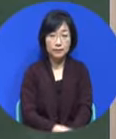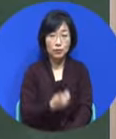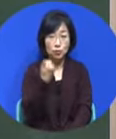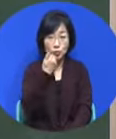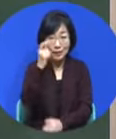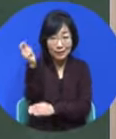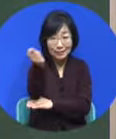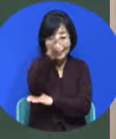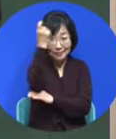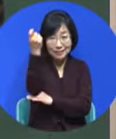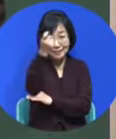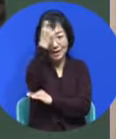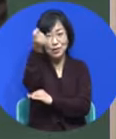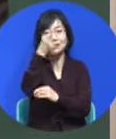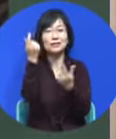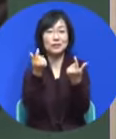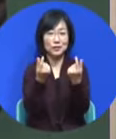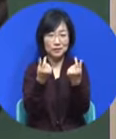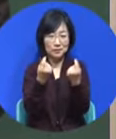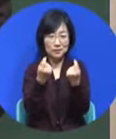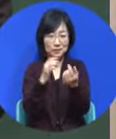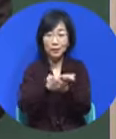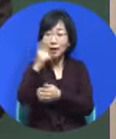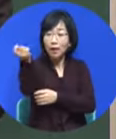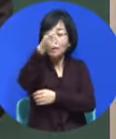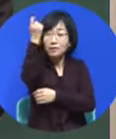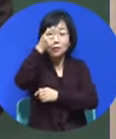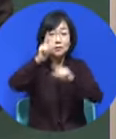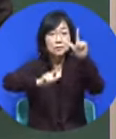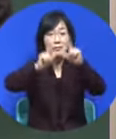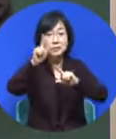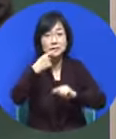않는다 그이 어떻게